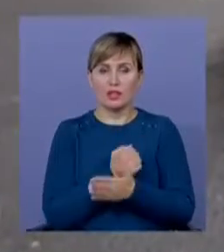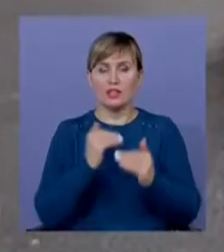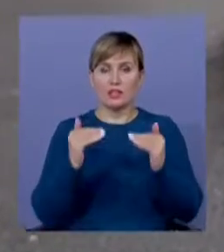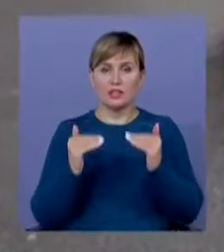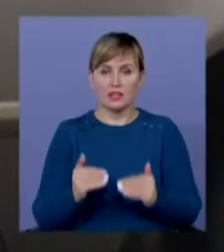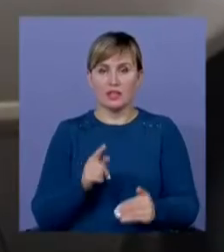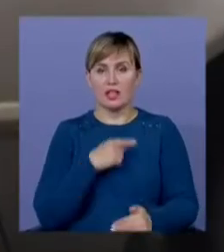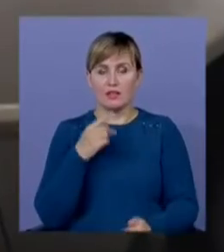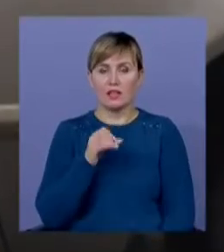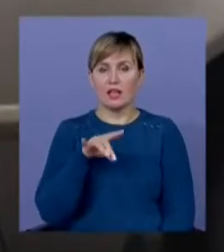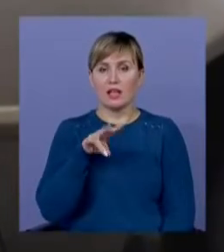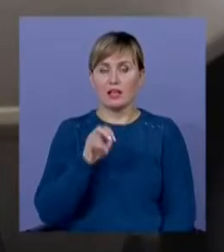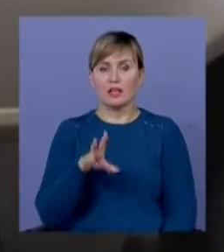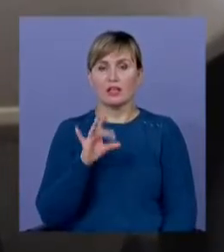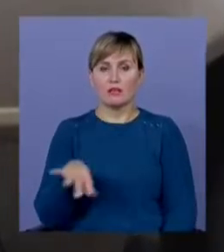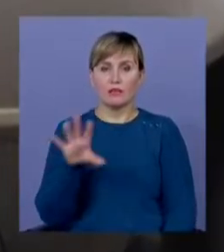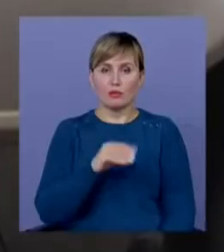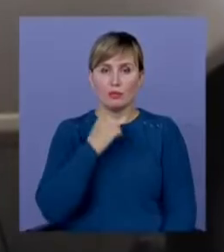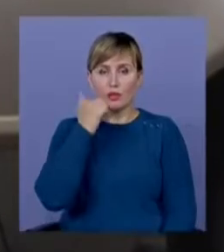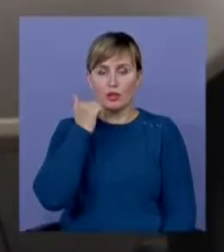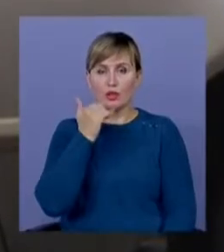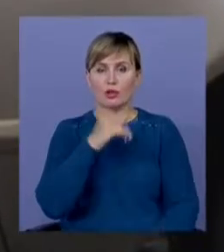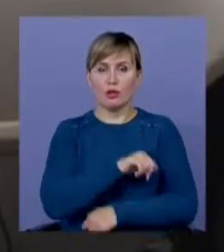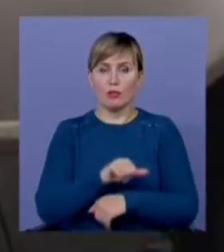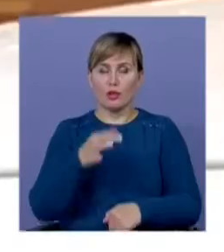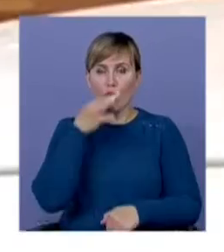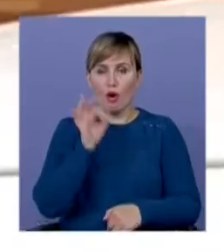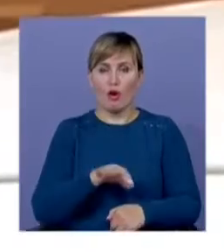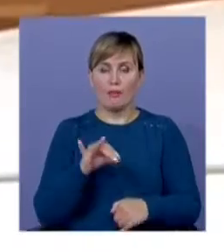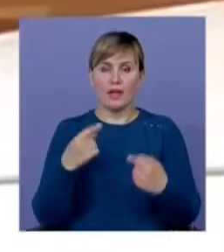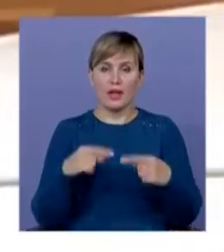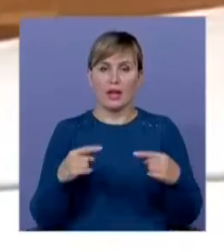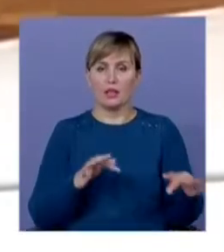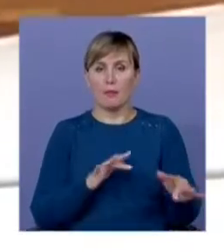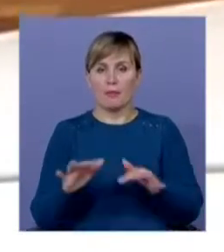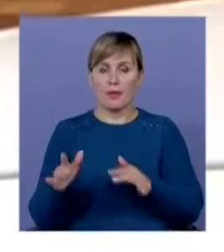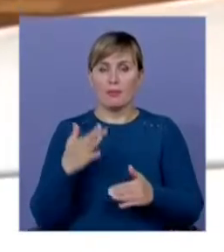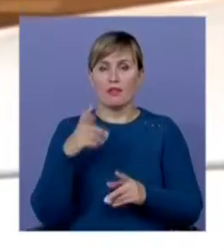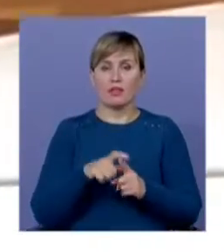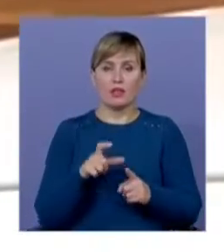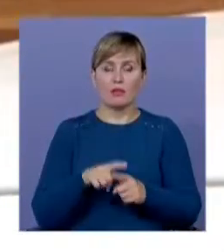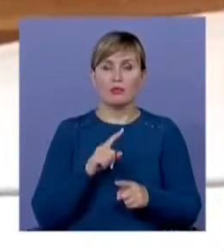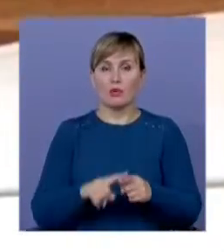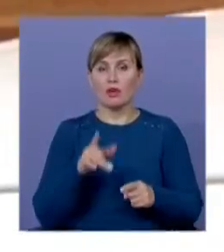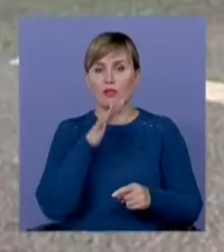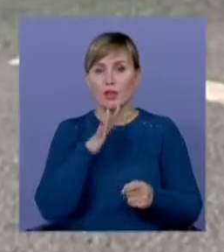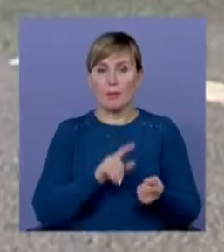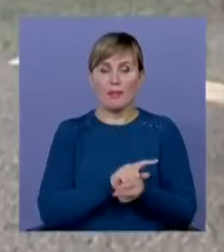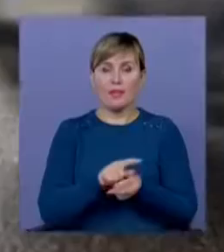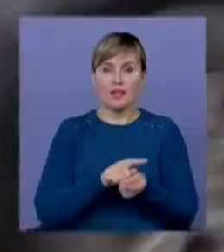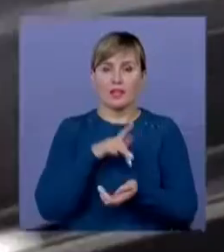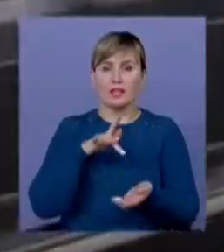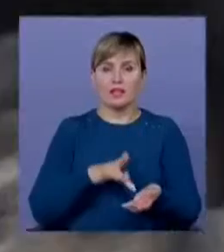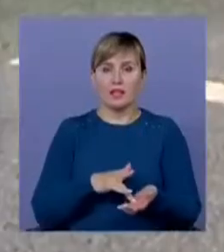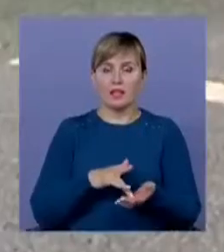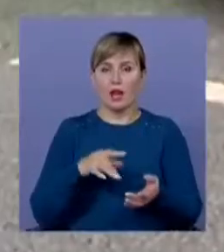заверил Ерлан Тургумбаев. И все благодаря зарубежному опыту и превентивным мерам. По его словам, в скором времени модернизируют центр